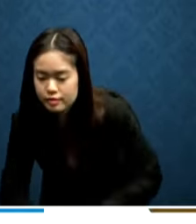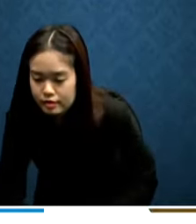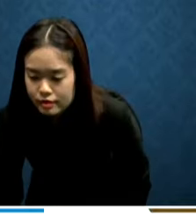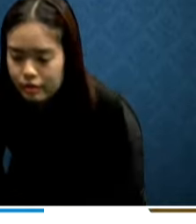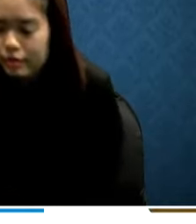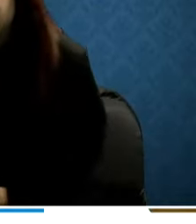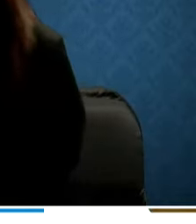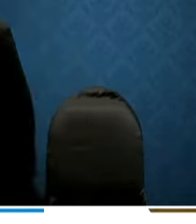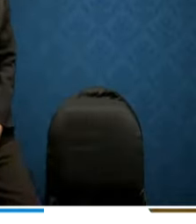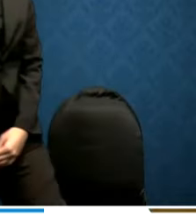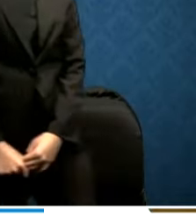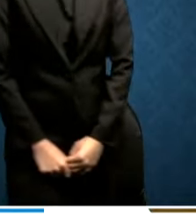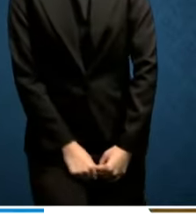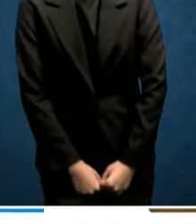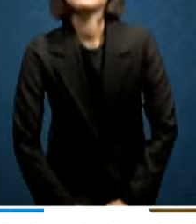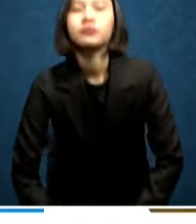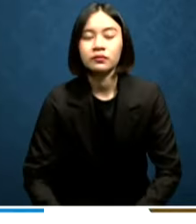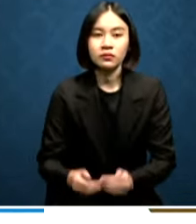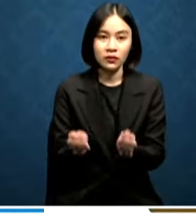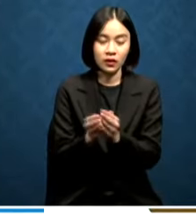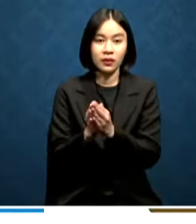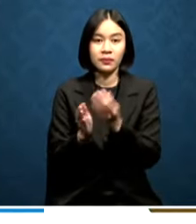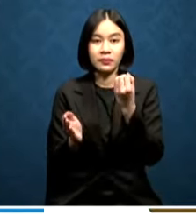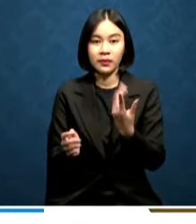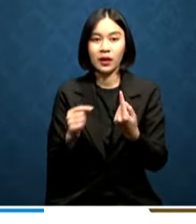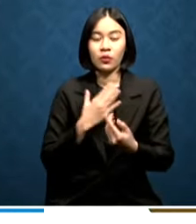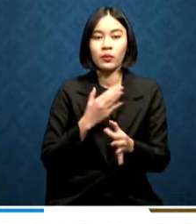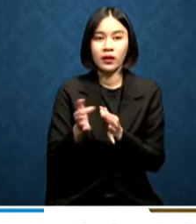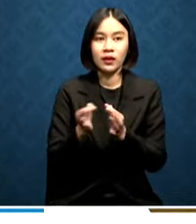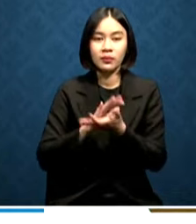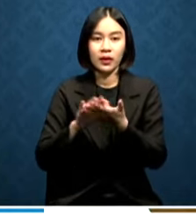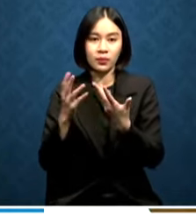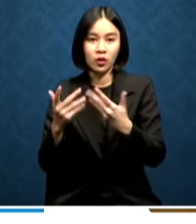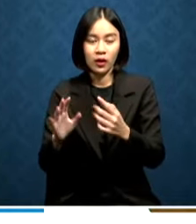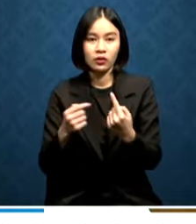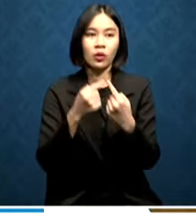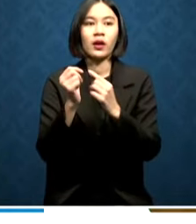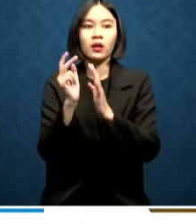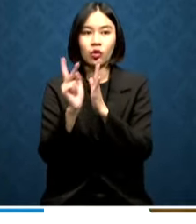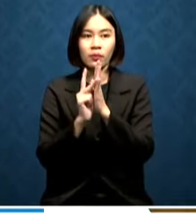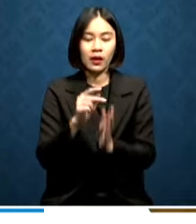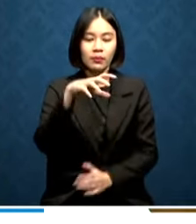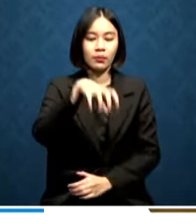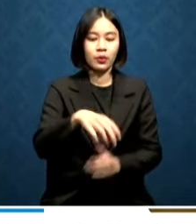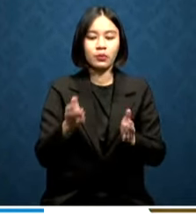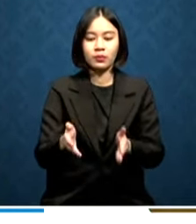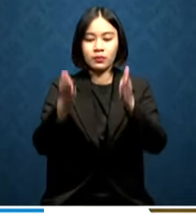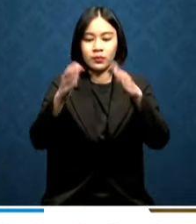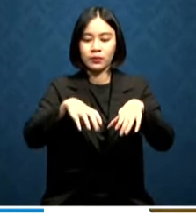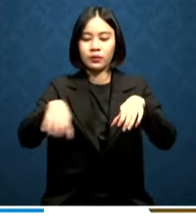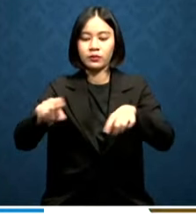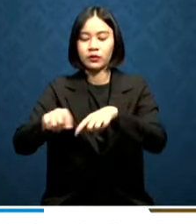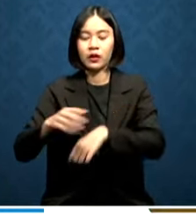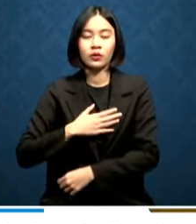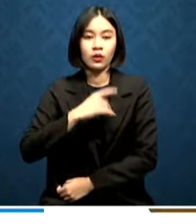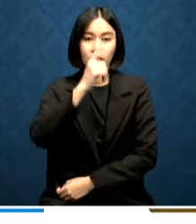กีเรื่องเสียงข้างมากผมอธิบายไปแล้วว่าเรื่องไม่ถึงกึ่งหนึ่งนะครับแล้วก็กฎหมายอาคารชุดตรงนี้ความเห็นด้วยความเคาร